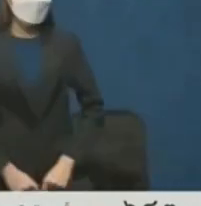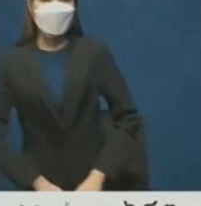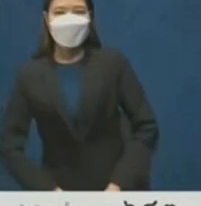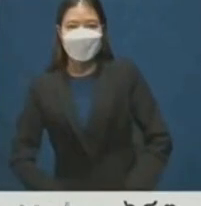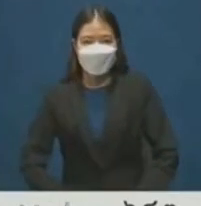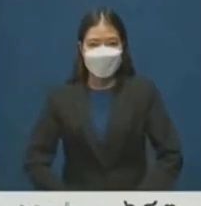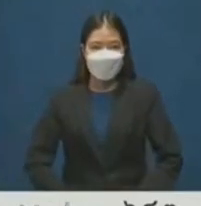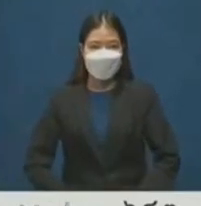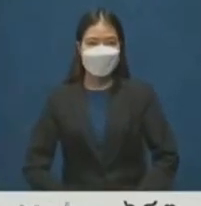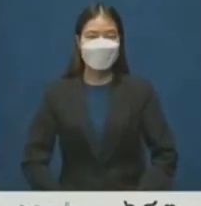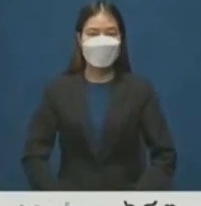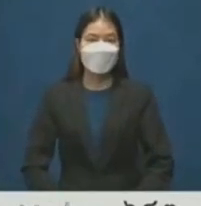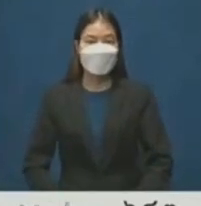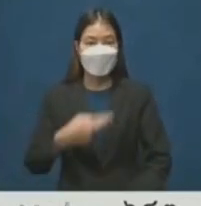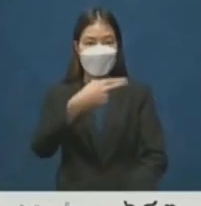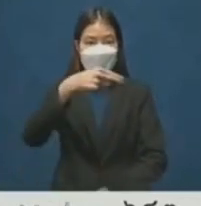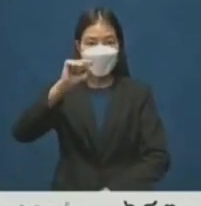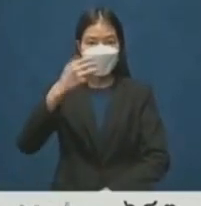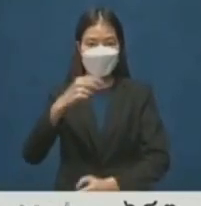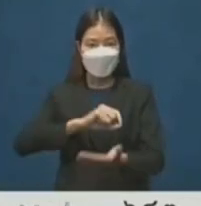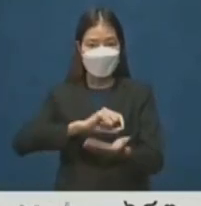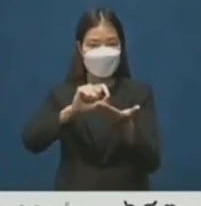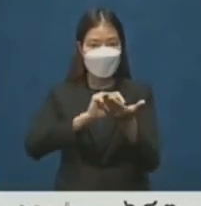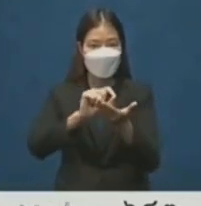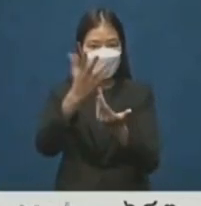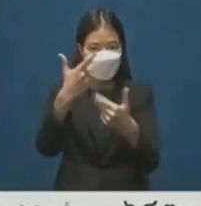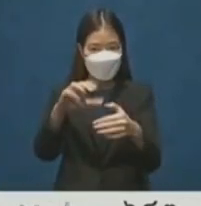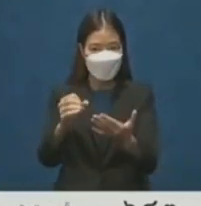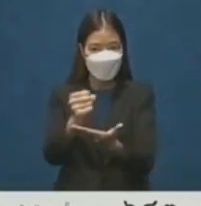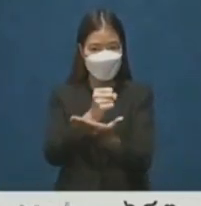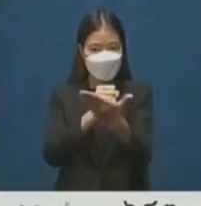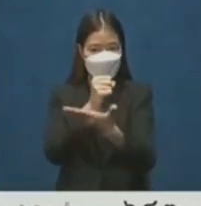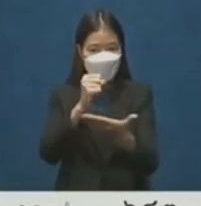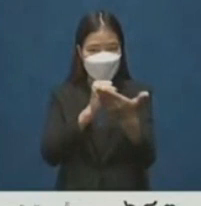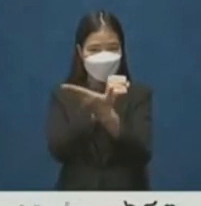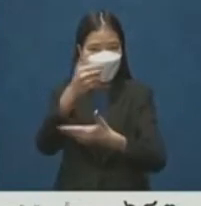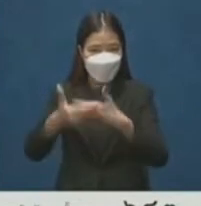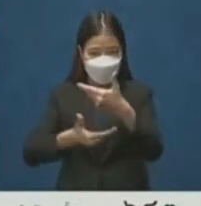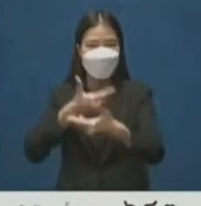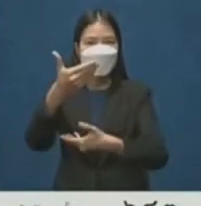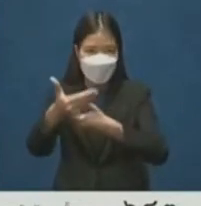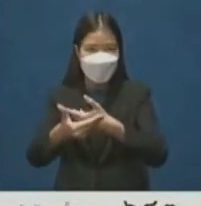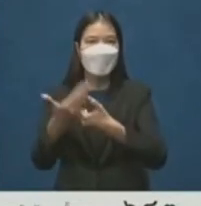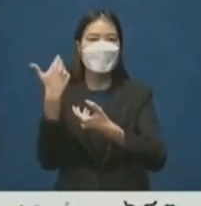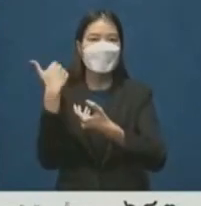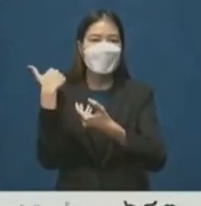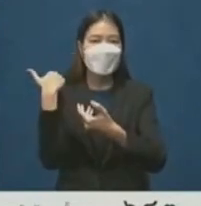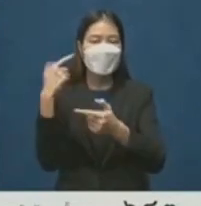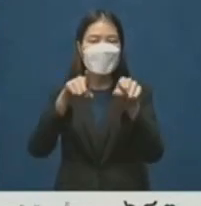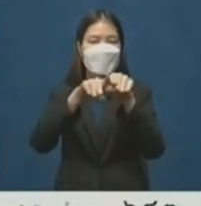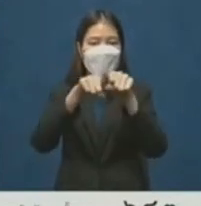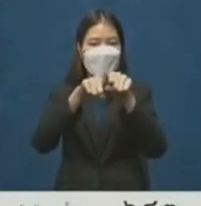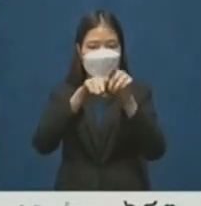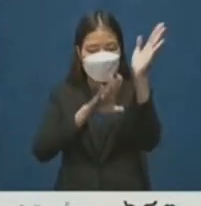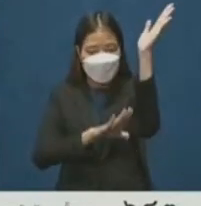หลักสูตรเขียนเลยนะครับว่าชาวขาวเนี่ยขายยาบ้าขายยานะครับเหมือนกันพี่น้องสาม